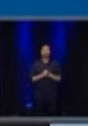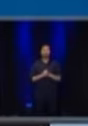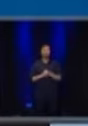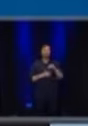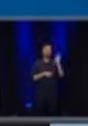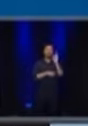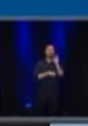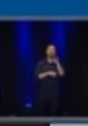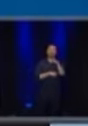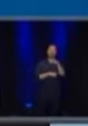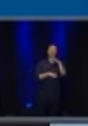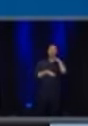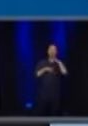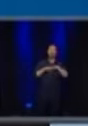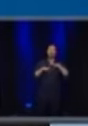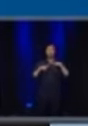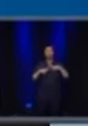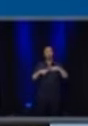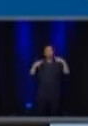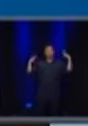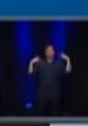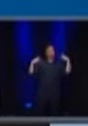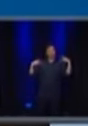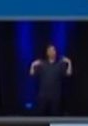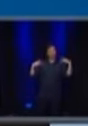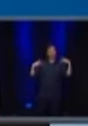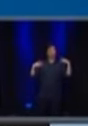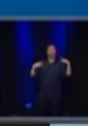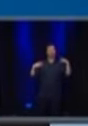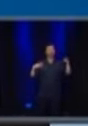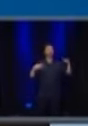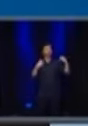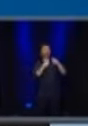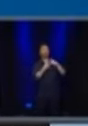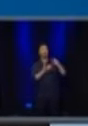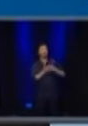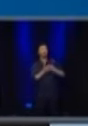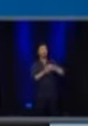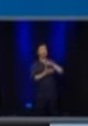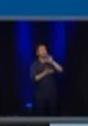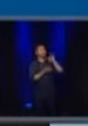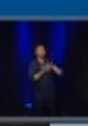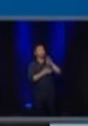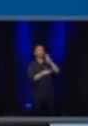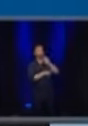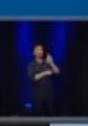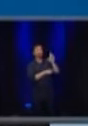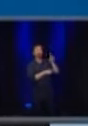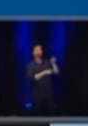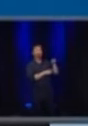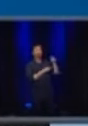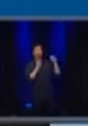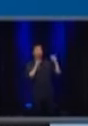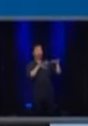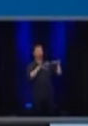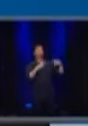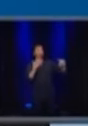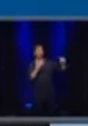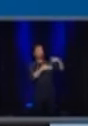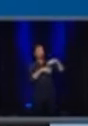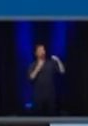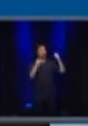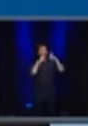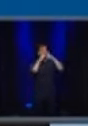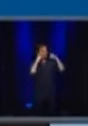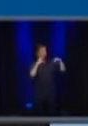gros partés devant le Centre Bell à chaque match. Il n'y a pas de distanciation sociale. Il n'y a vraiment pas beaucoup de port du masque non plus qu'on observe